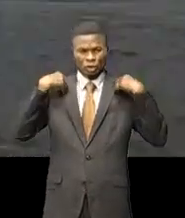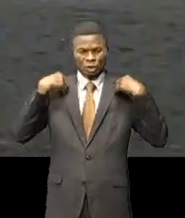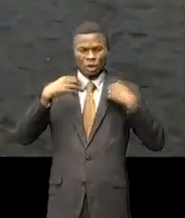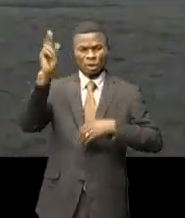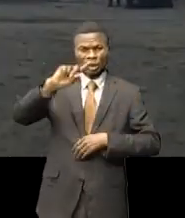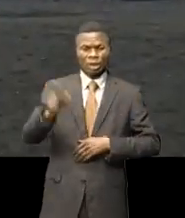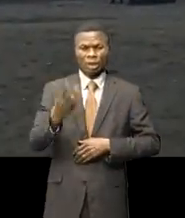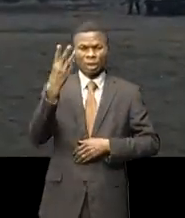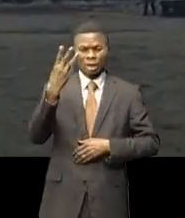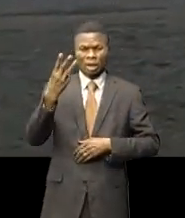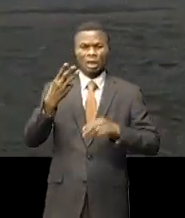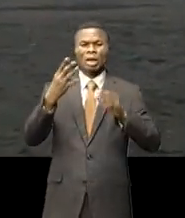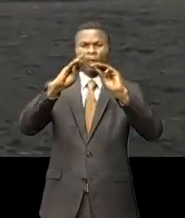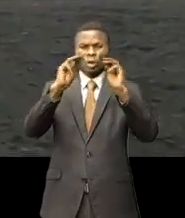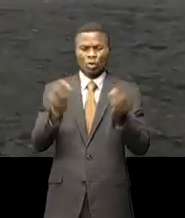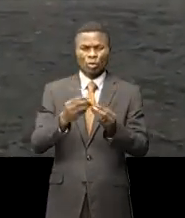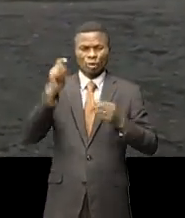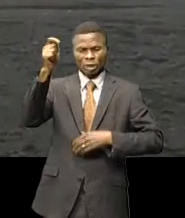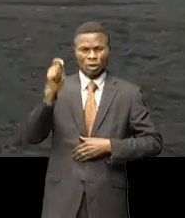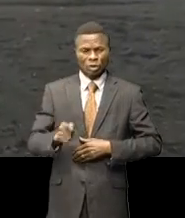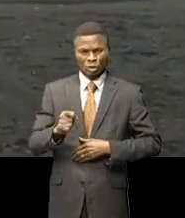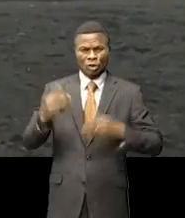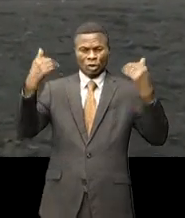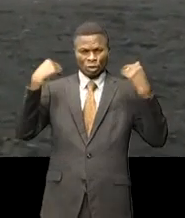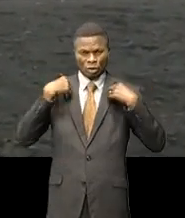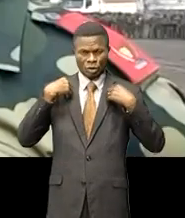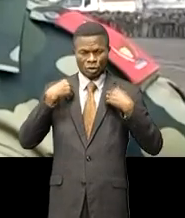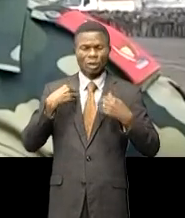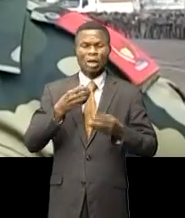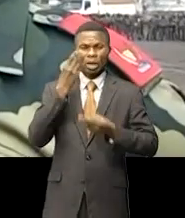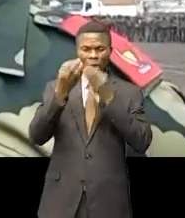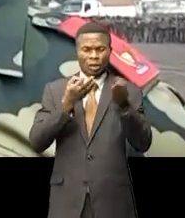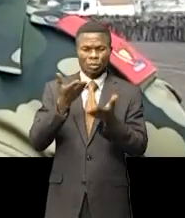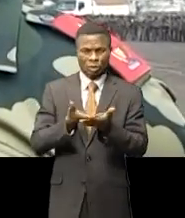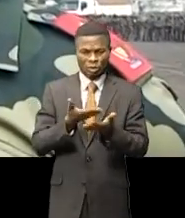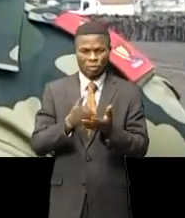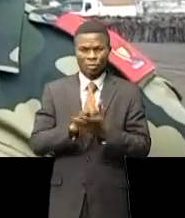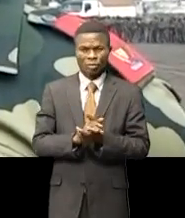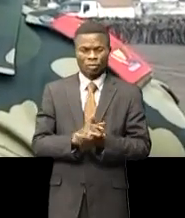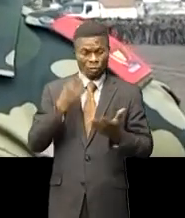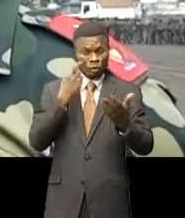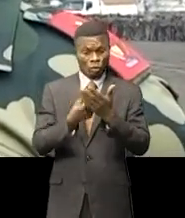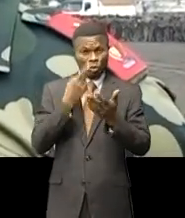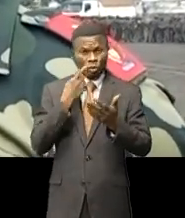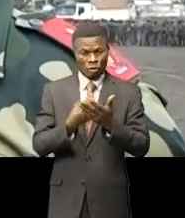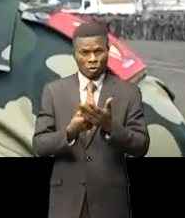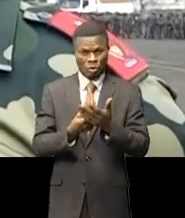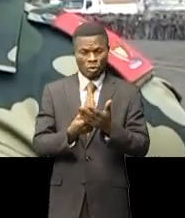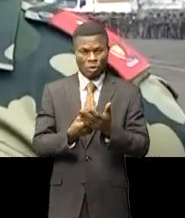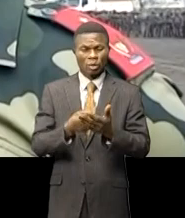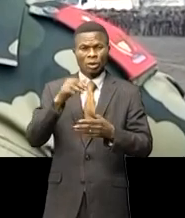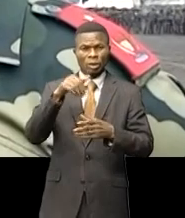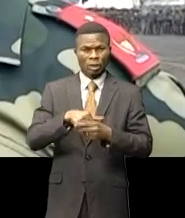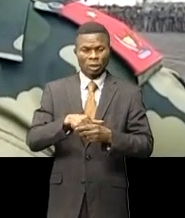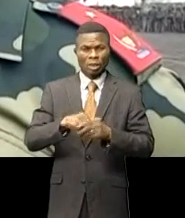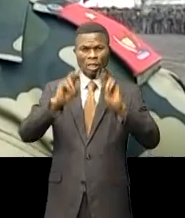34e région militaire et commandant en place lors de son débriefing. Il a été remarqué dans la